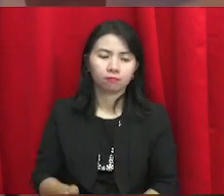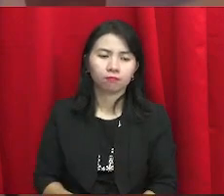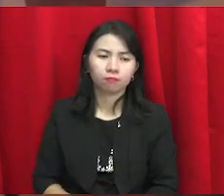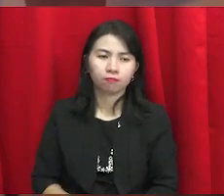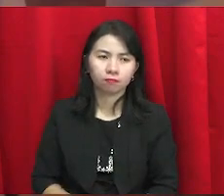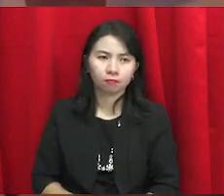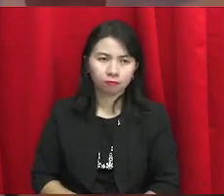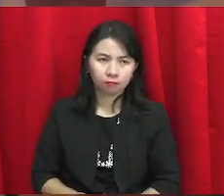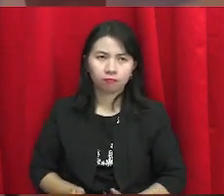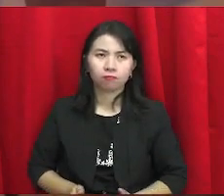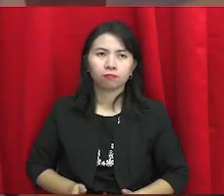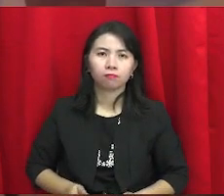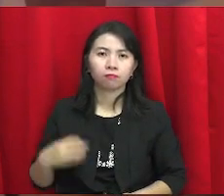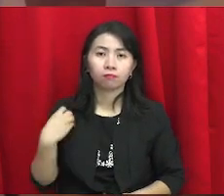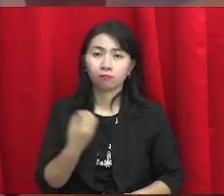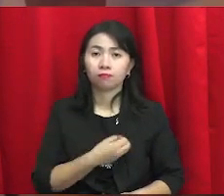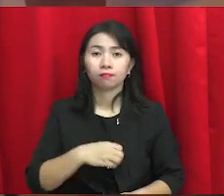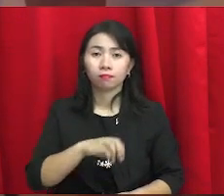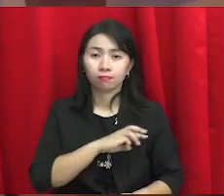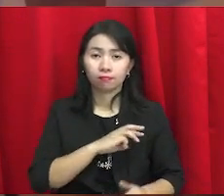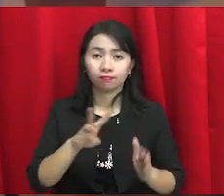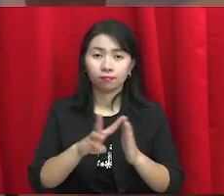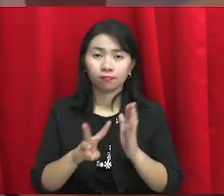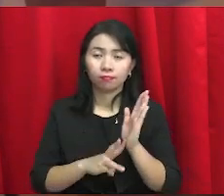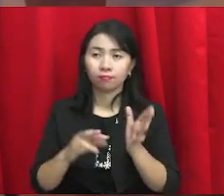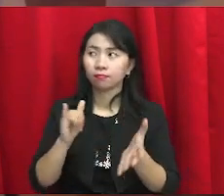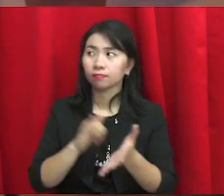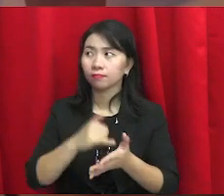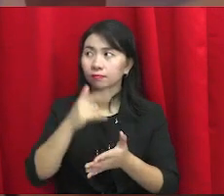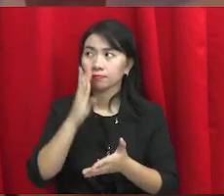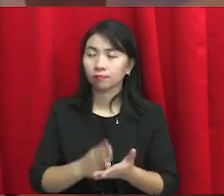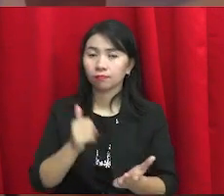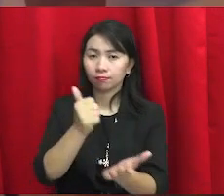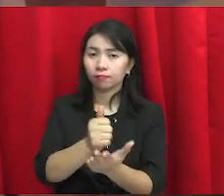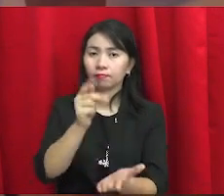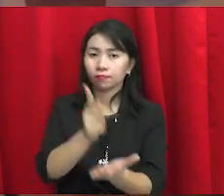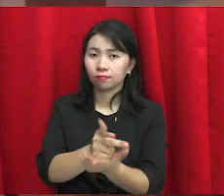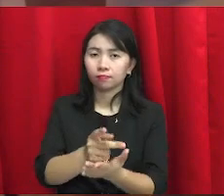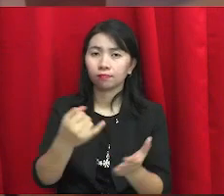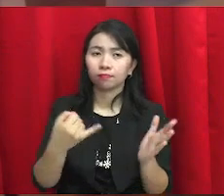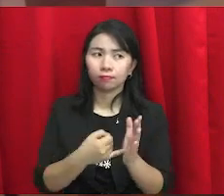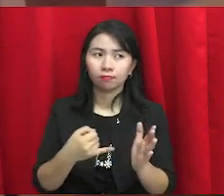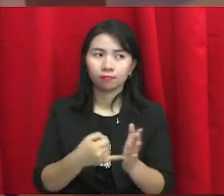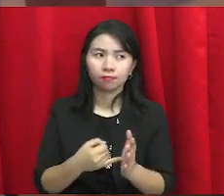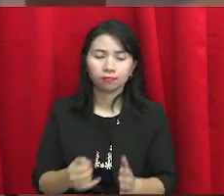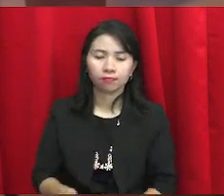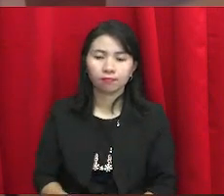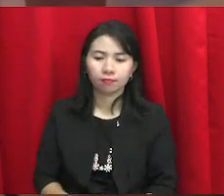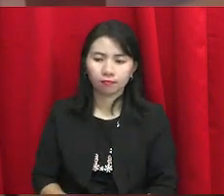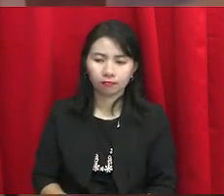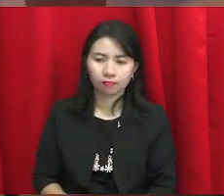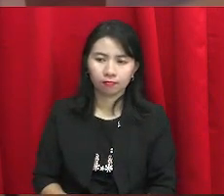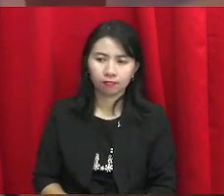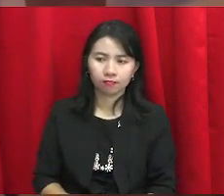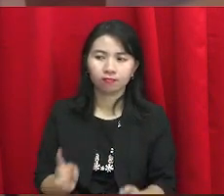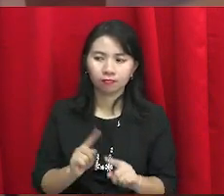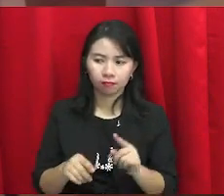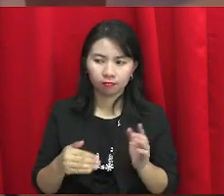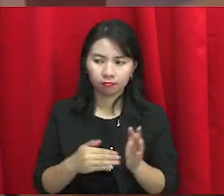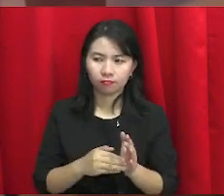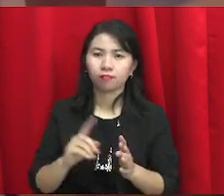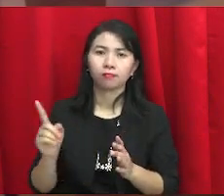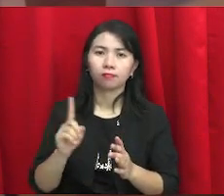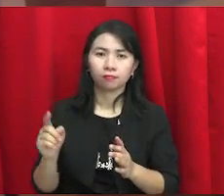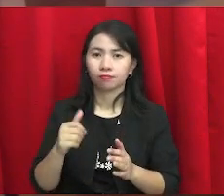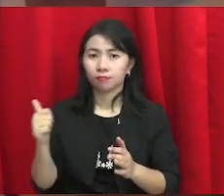yung will natin na aprobahan ng Diyos. Amen. Bakit mahina sa FB? Yeah, pero ang tawag nga ng